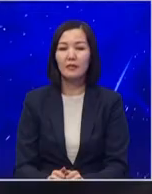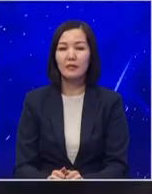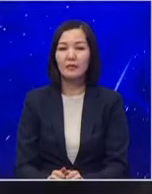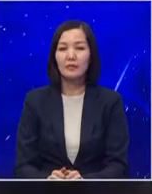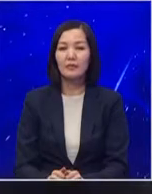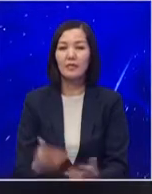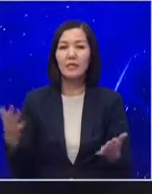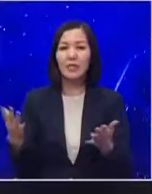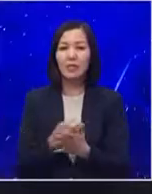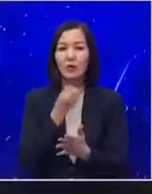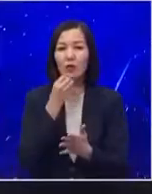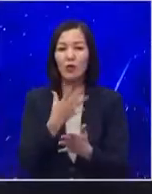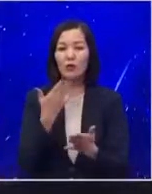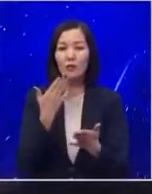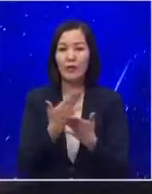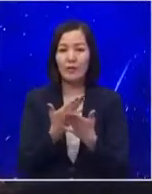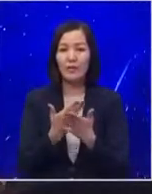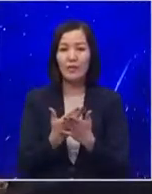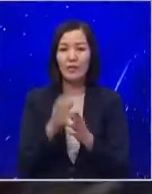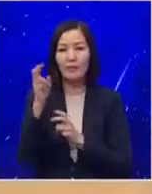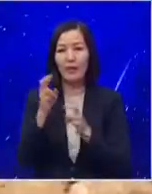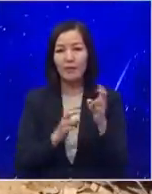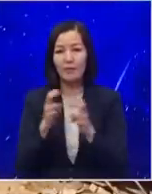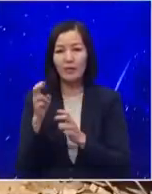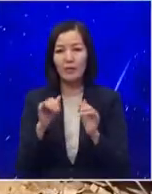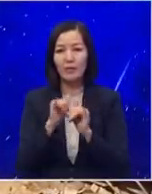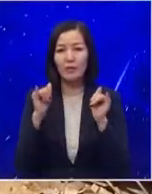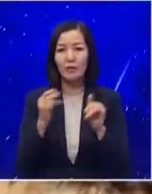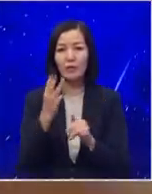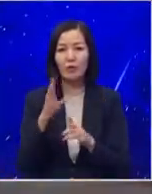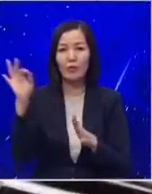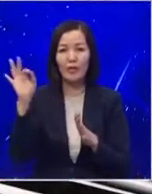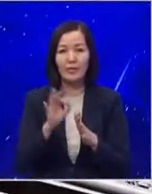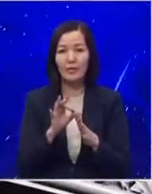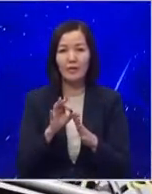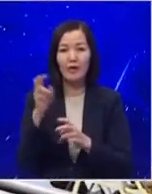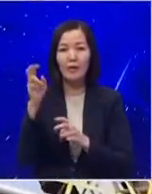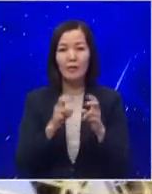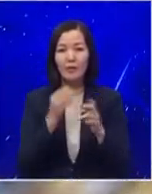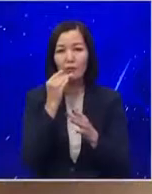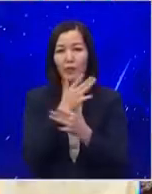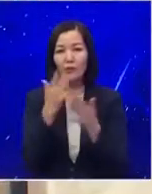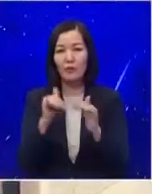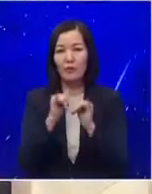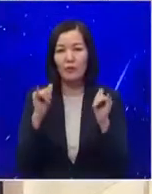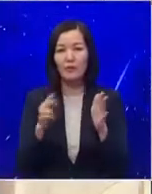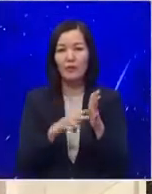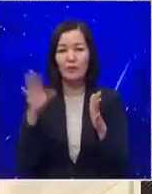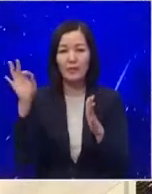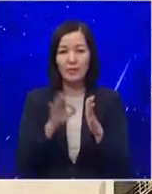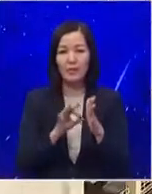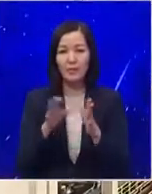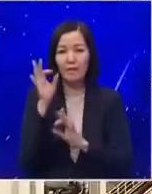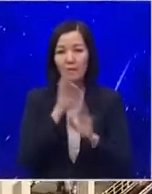достигнуты хорошие показатели и в промышленности прирост выше трех процентов производство продуктов питания увеличилась на 7 процентов